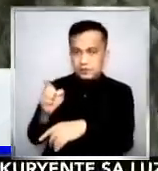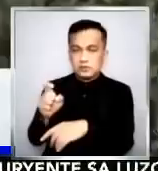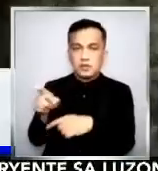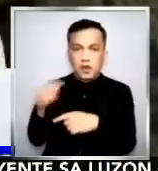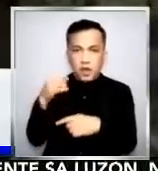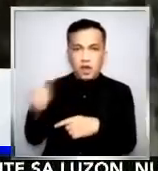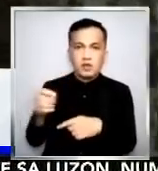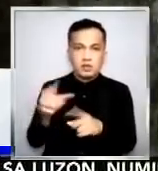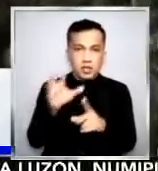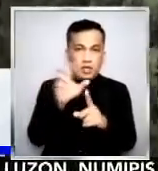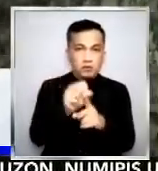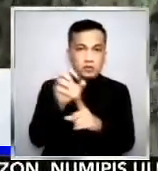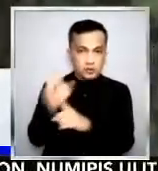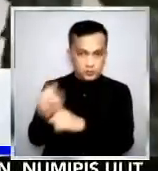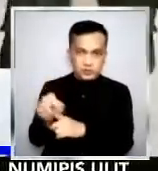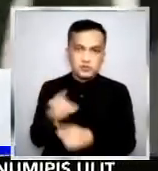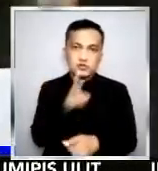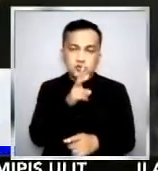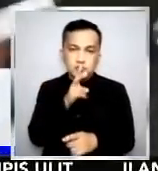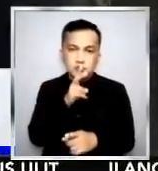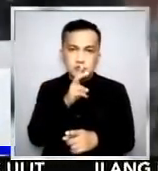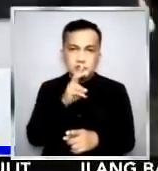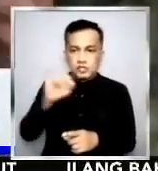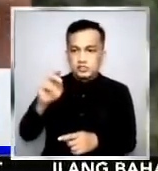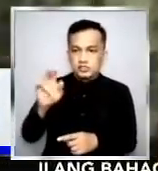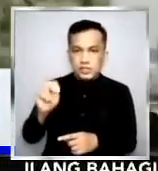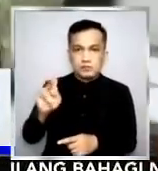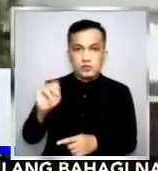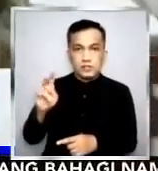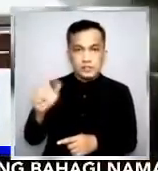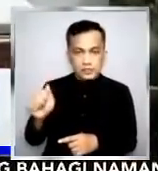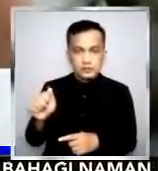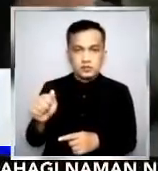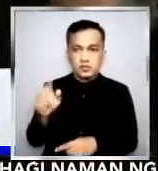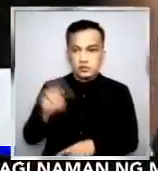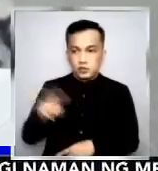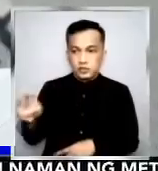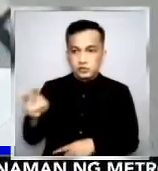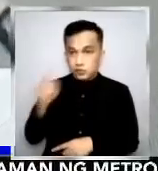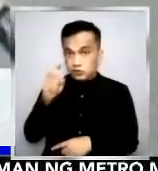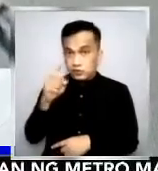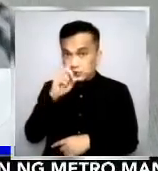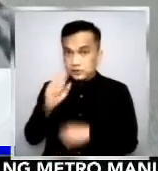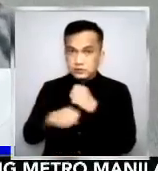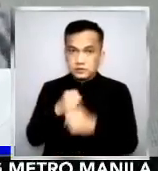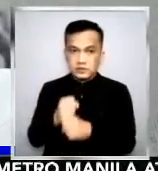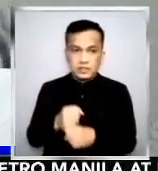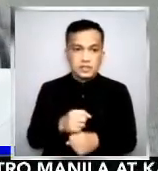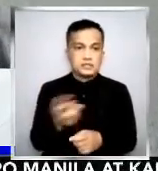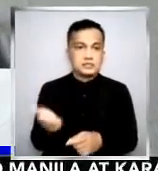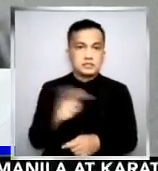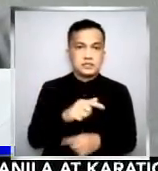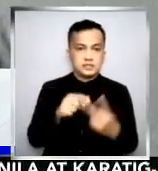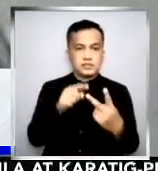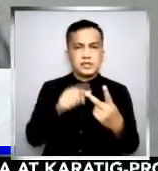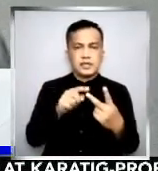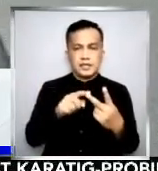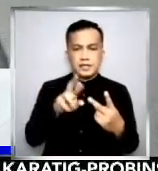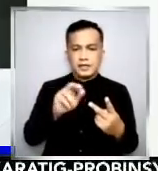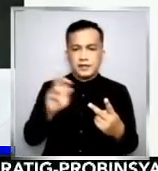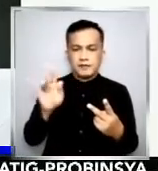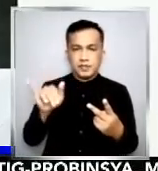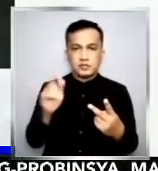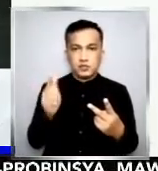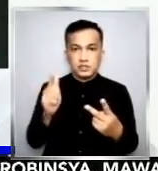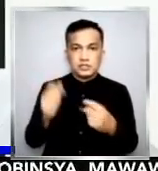ang mga suspect na sina John Leandro Buena, 22 taong gulang, at Rafi Esparza, 20 taong gulang. Napag-alaman